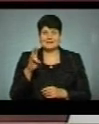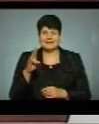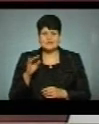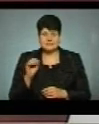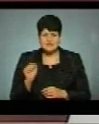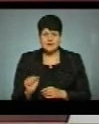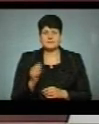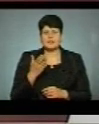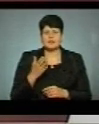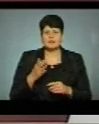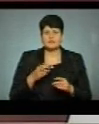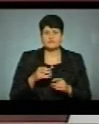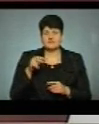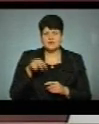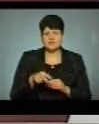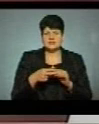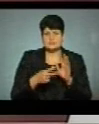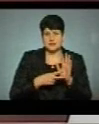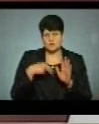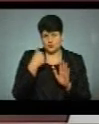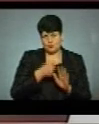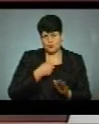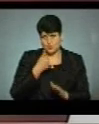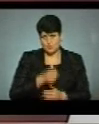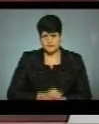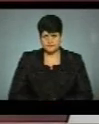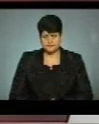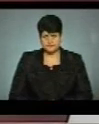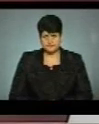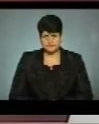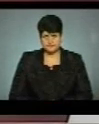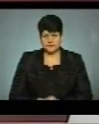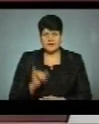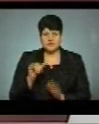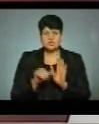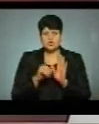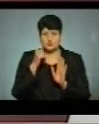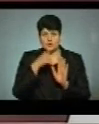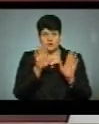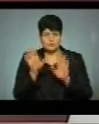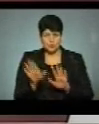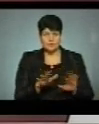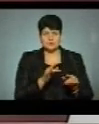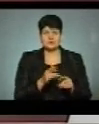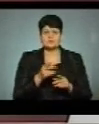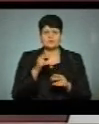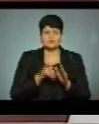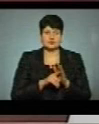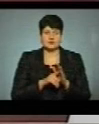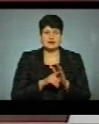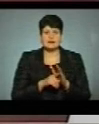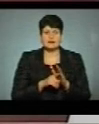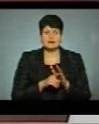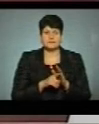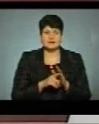Музею Революції Гідності у 2017 році. І 6 років минає сьогодні від початку завершального етапу